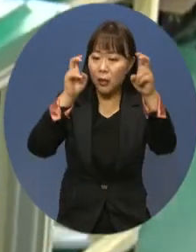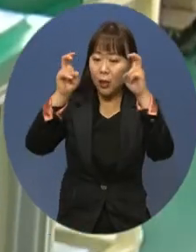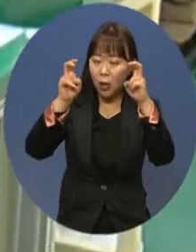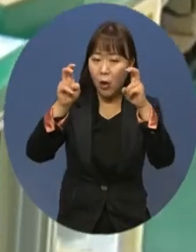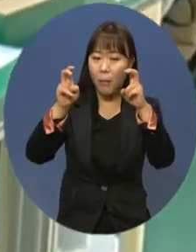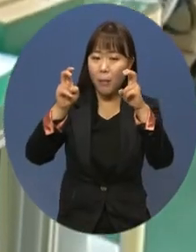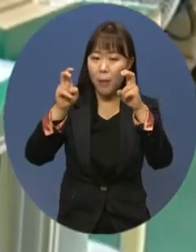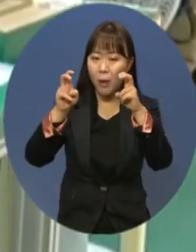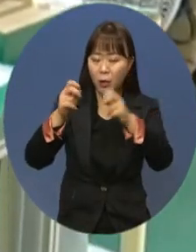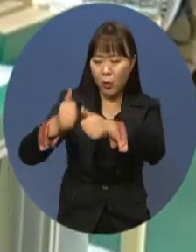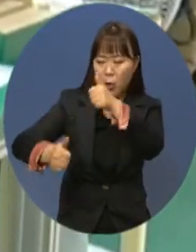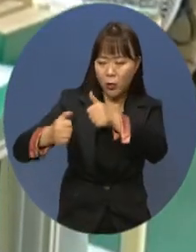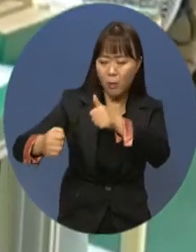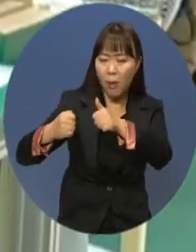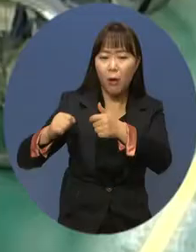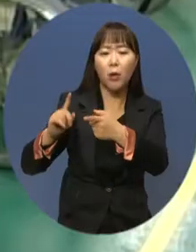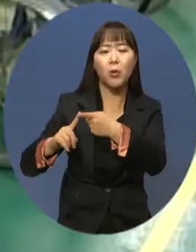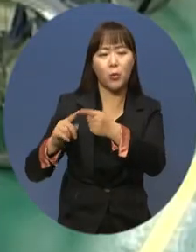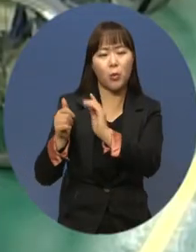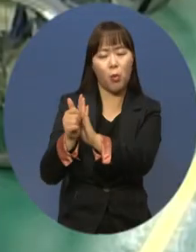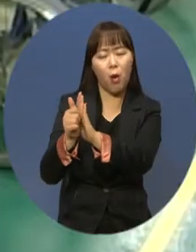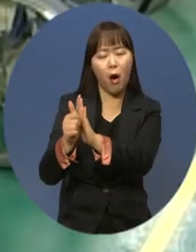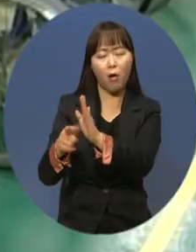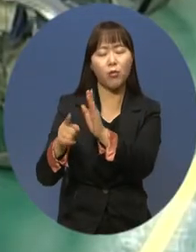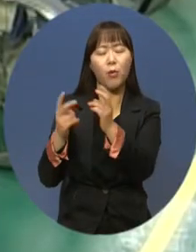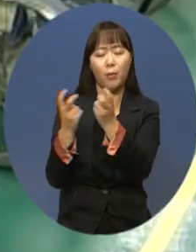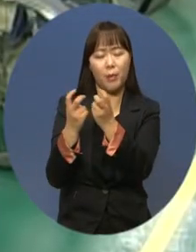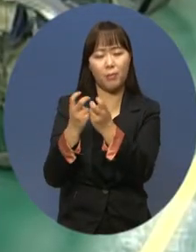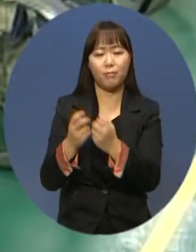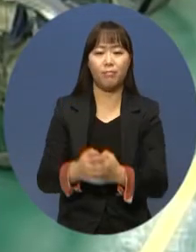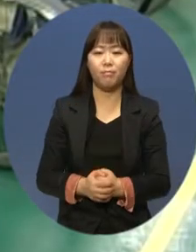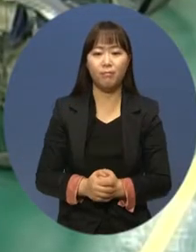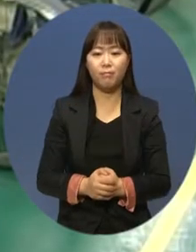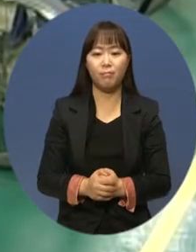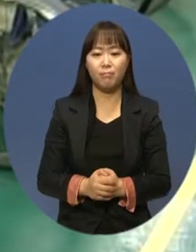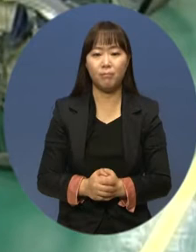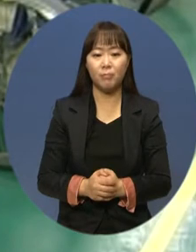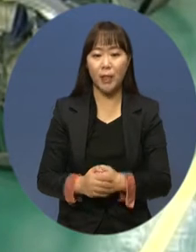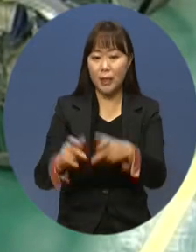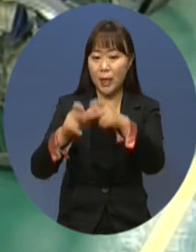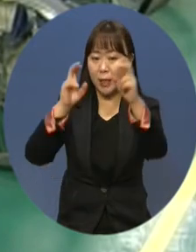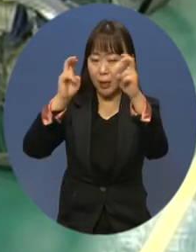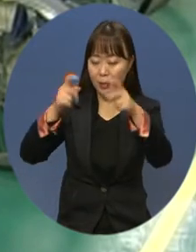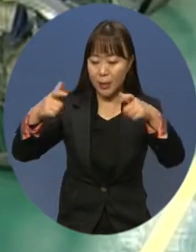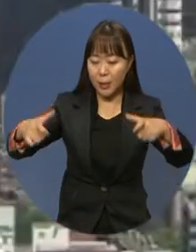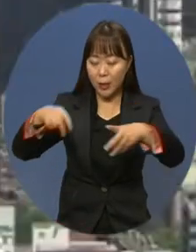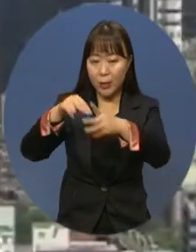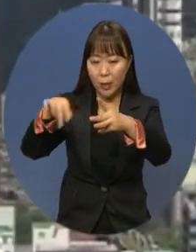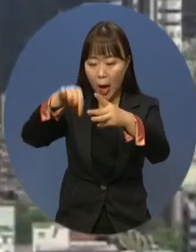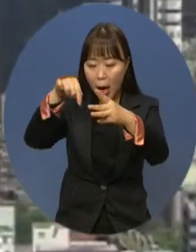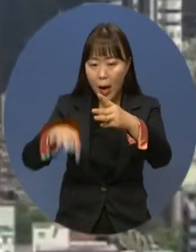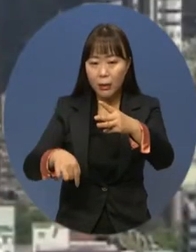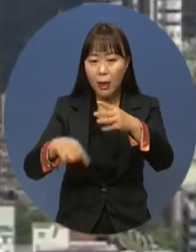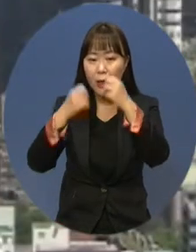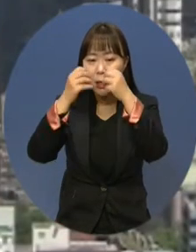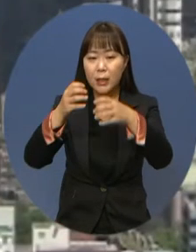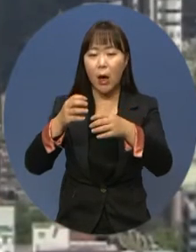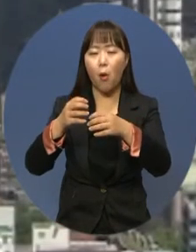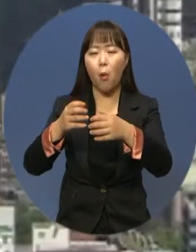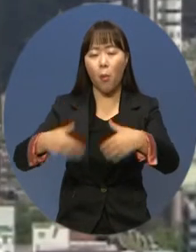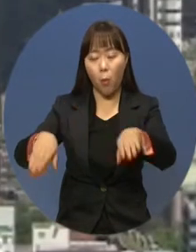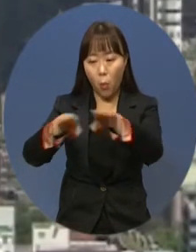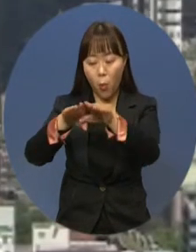경쟁력 강화에도 적극 나설 방침입니다 장애인기업 지역센터 4 창업 보육실 입주를